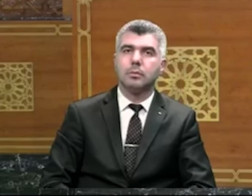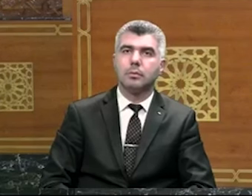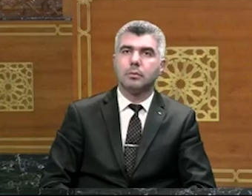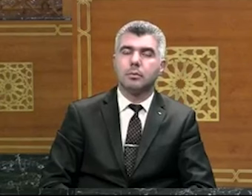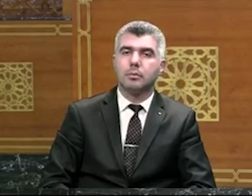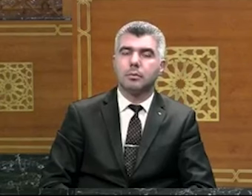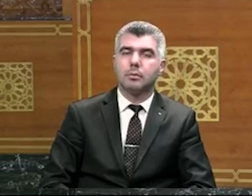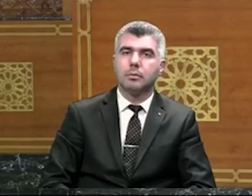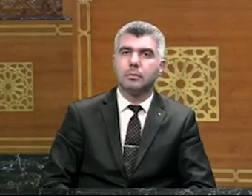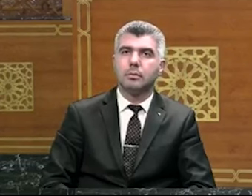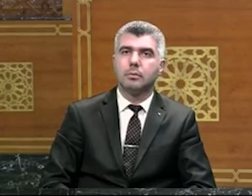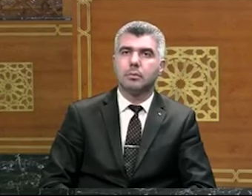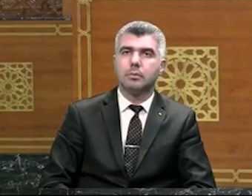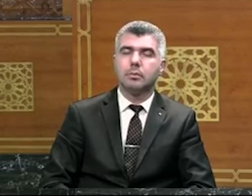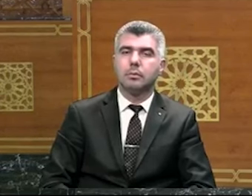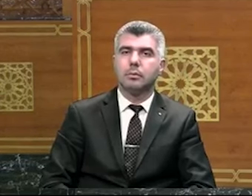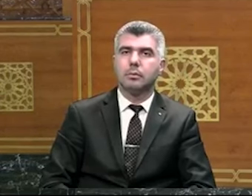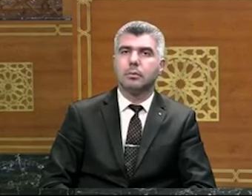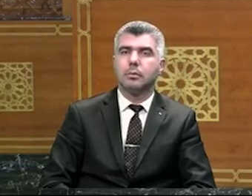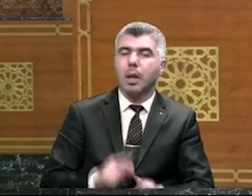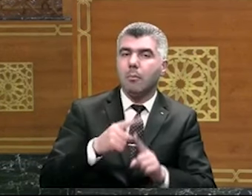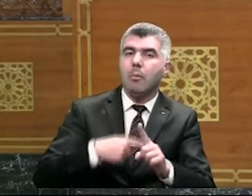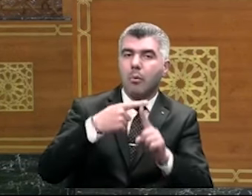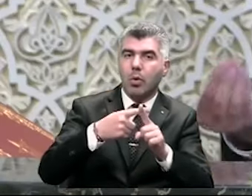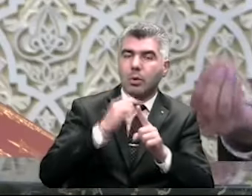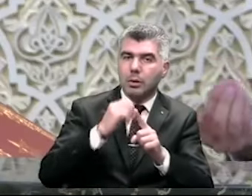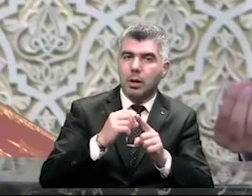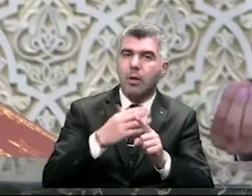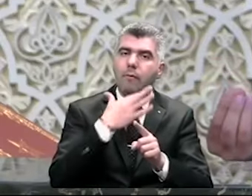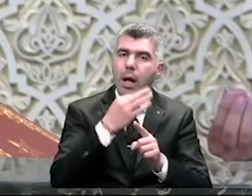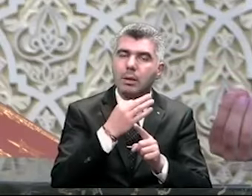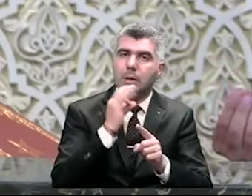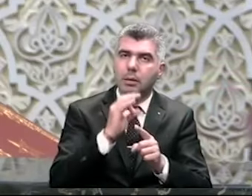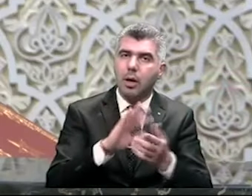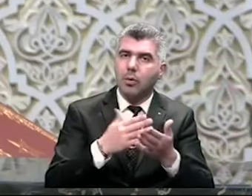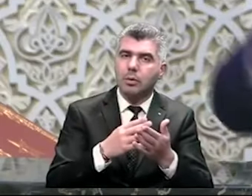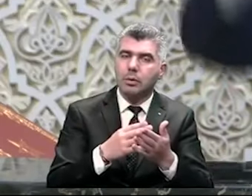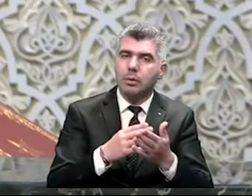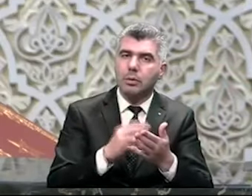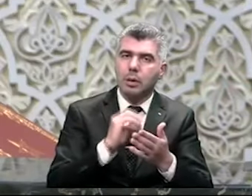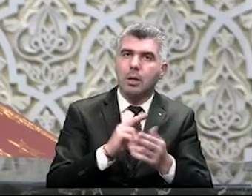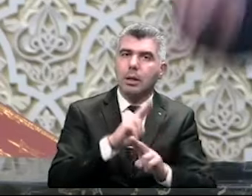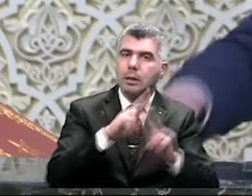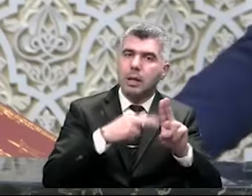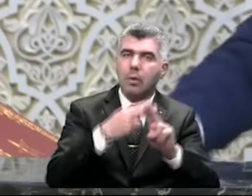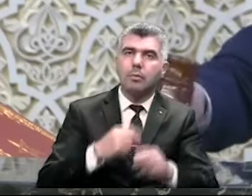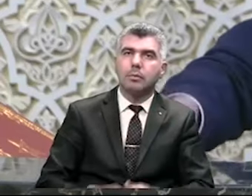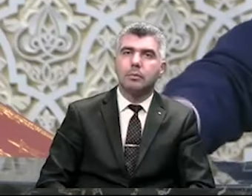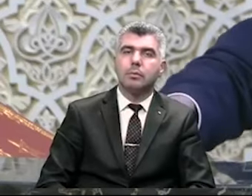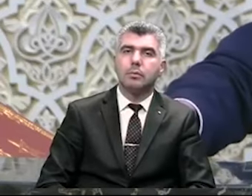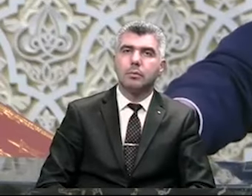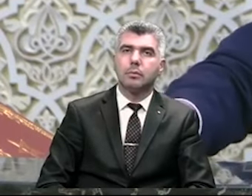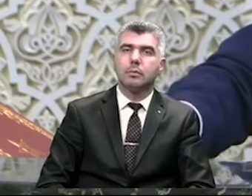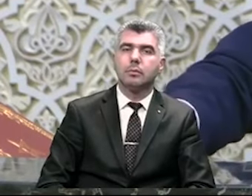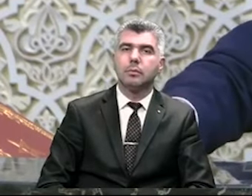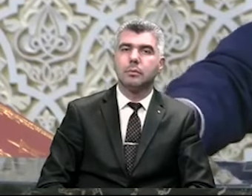ورجاء ما تحسسنيش بالذنب بانني رانا مارين وكن خي الناس تعبر بالطريقه اللي ك تشوفها مناسبه مولاي عبد الرحمن مولاي عبد الرحمن